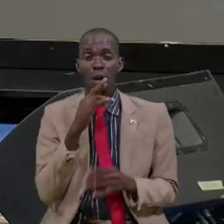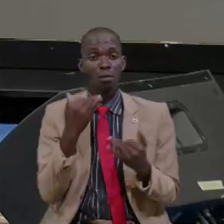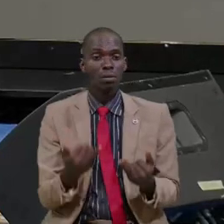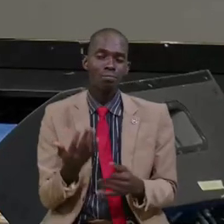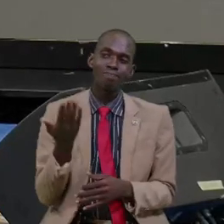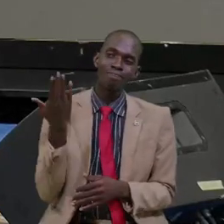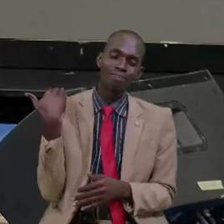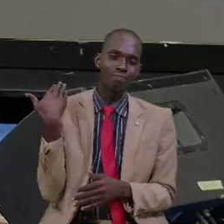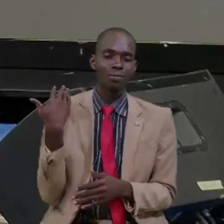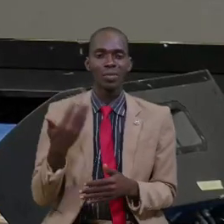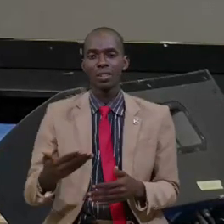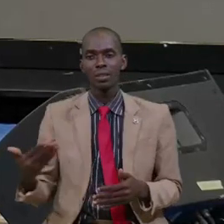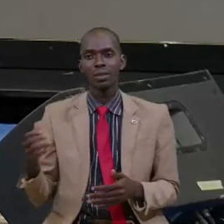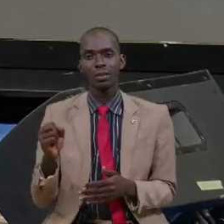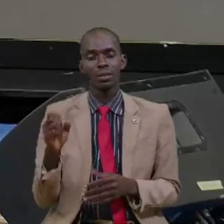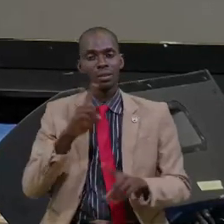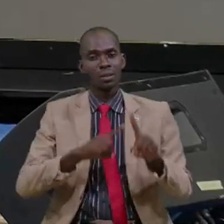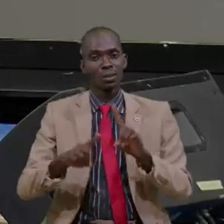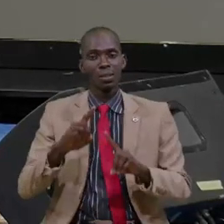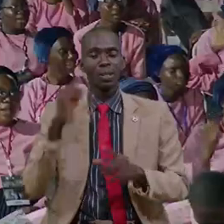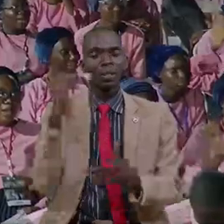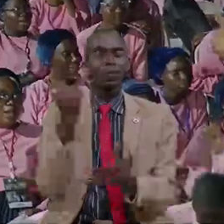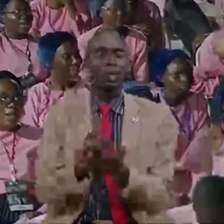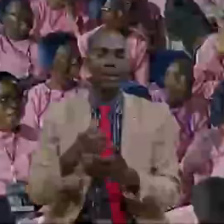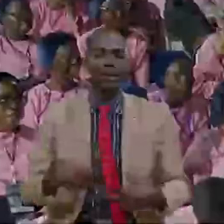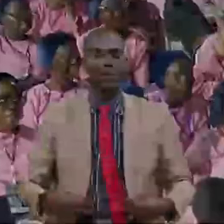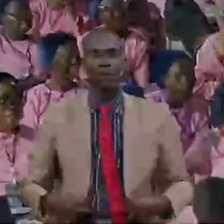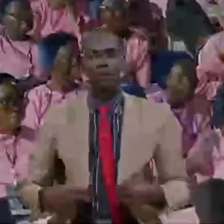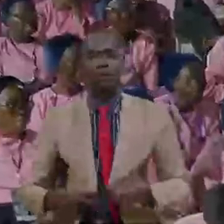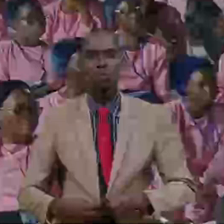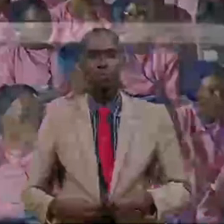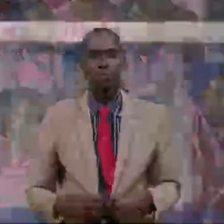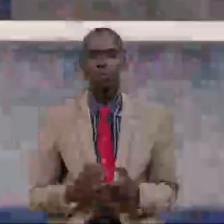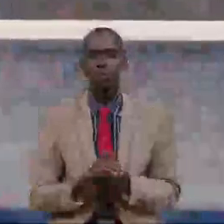sont passées. Donnez-moi un amen là-bas.